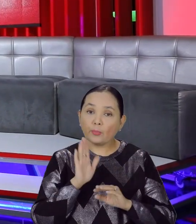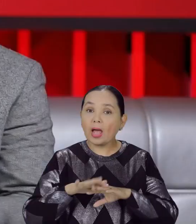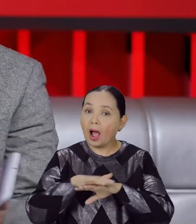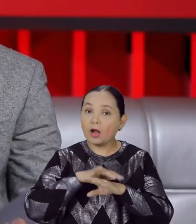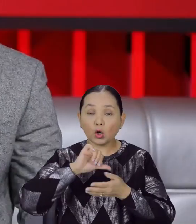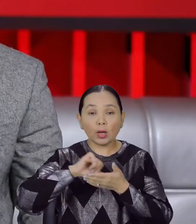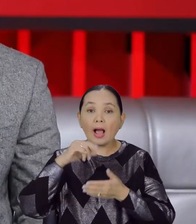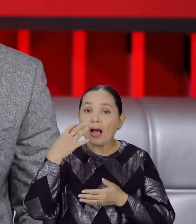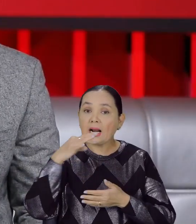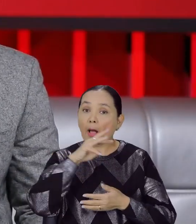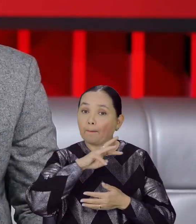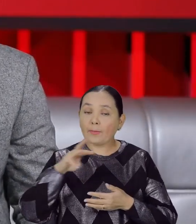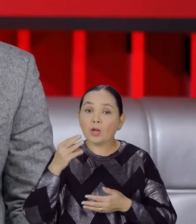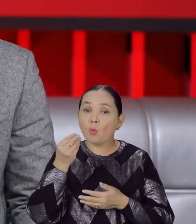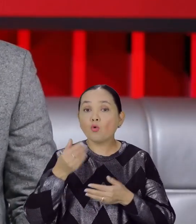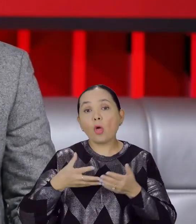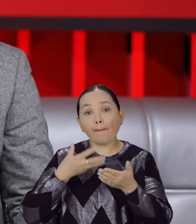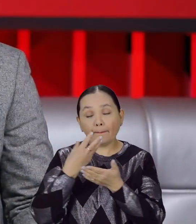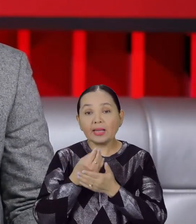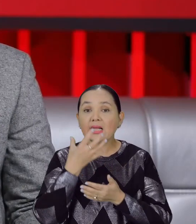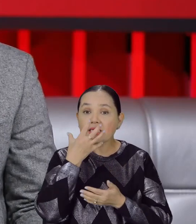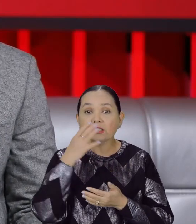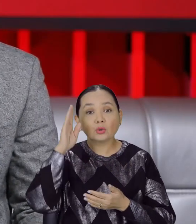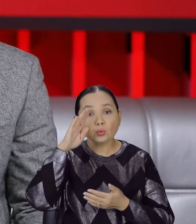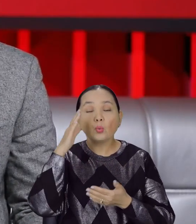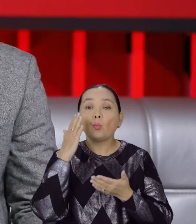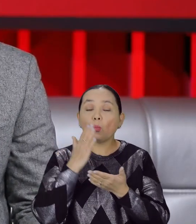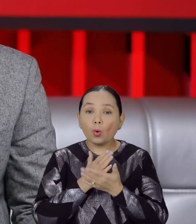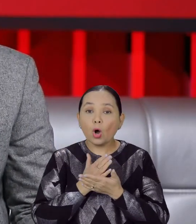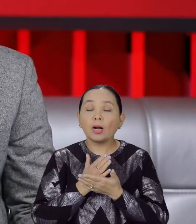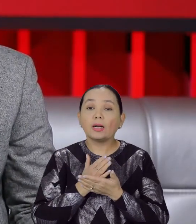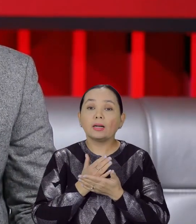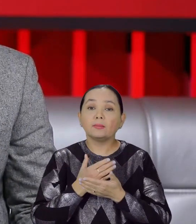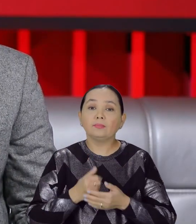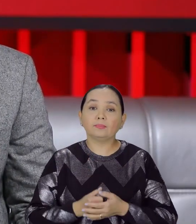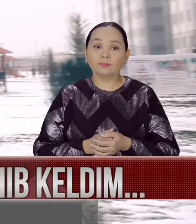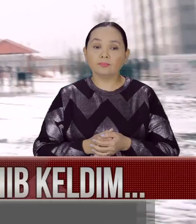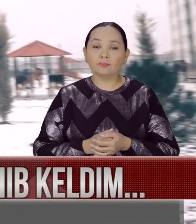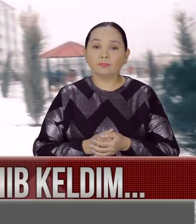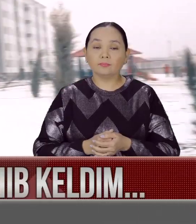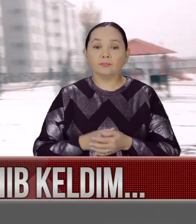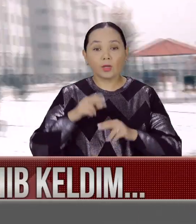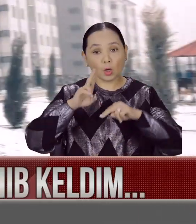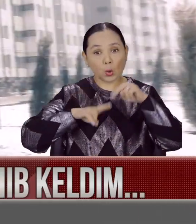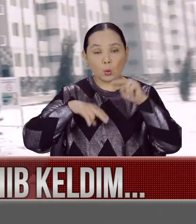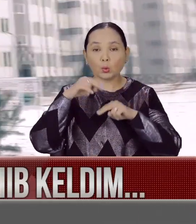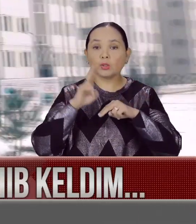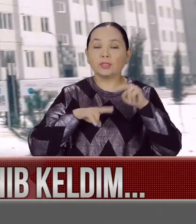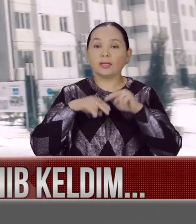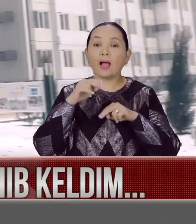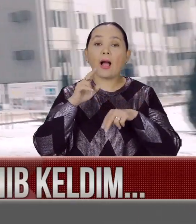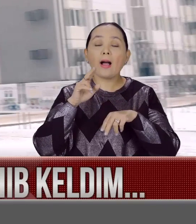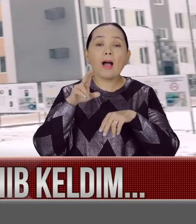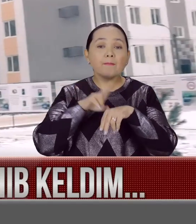Aholi vakillari 40 million so'm pulni berishdi, issiq sovuq bor, suv deyishyapti. Quruvchilarga, nashida